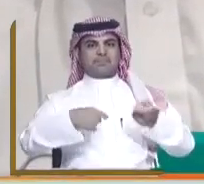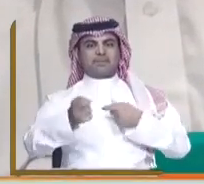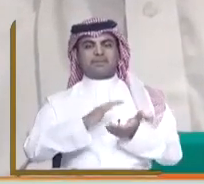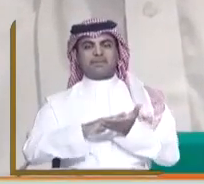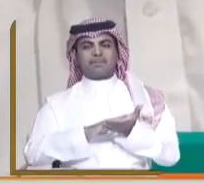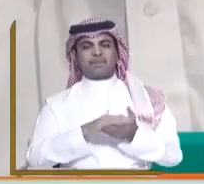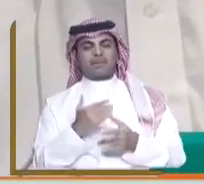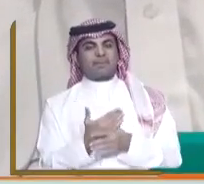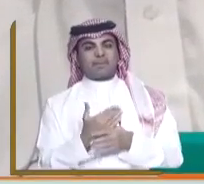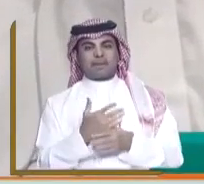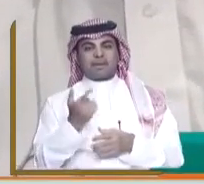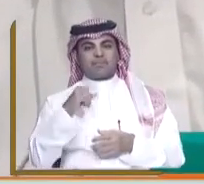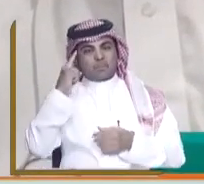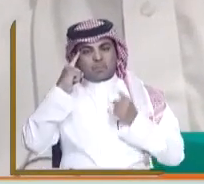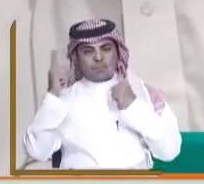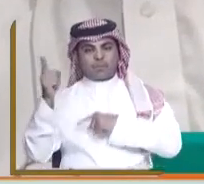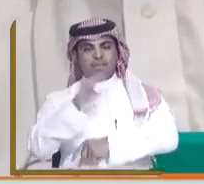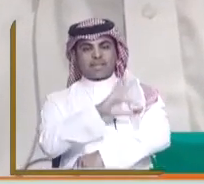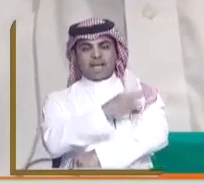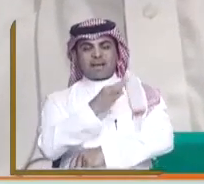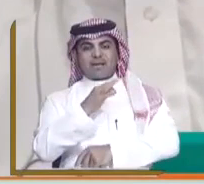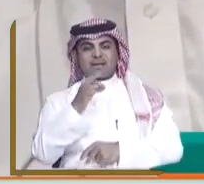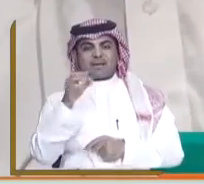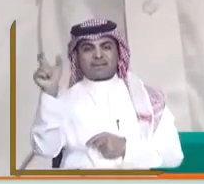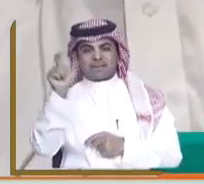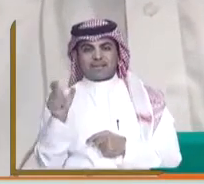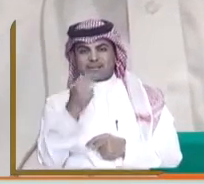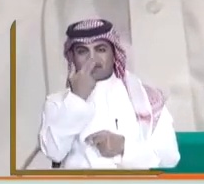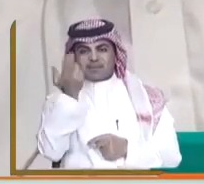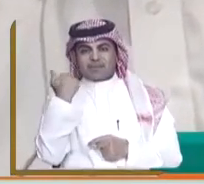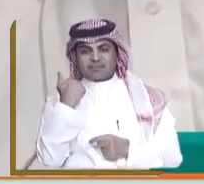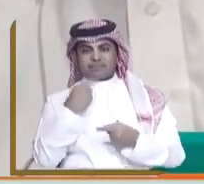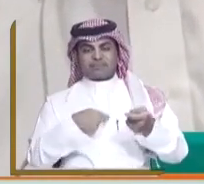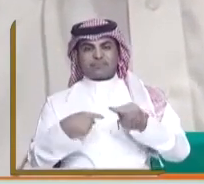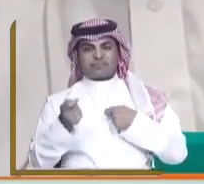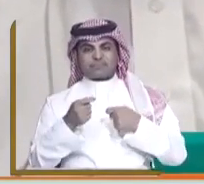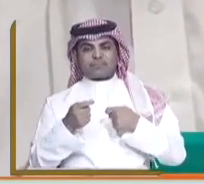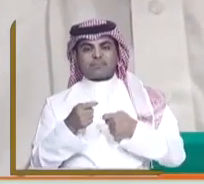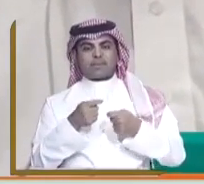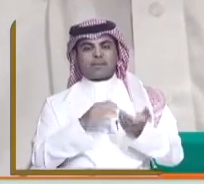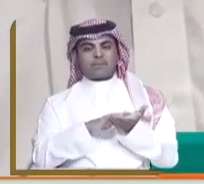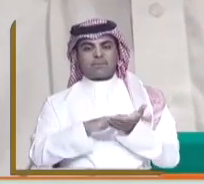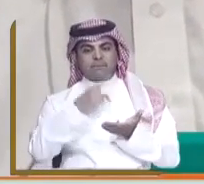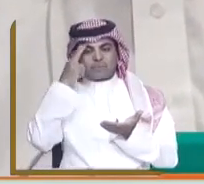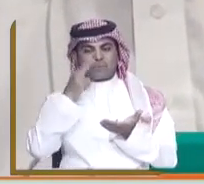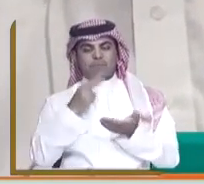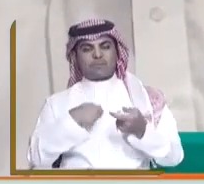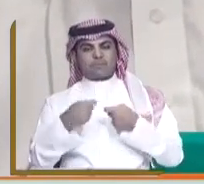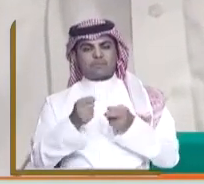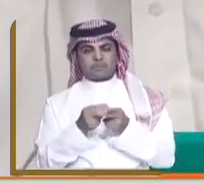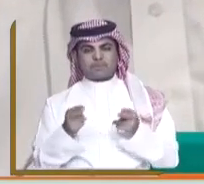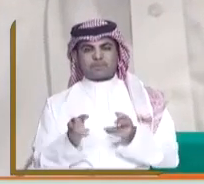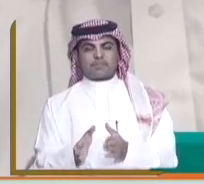الايطاليين لا ننسى انهم تجارب يعني رائعه جدا في في السابق في الفرص الاستثماريه الاستثمروا فيها المملكه العربيه